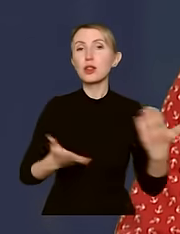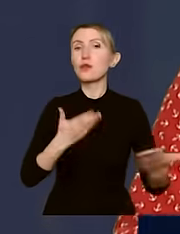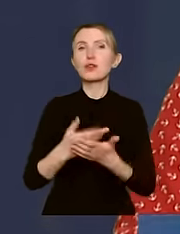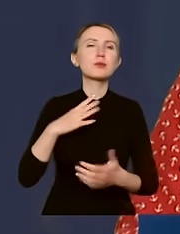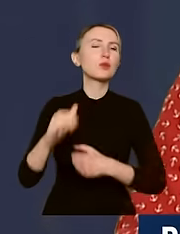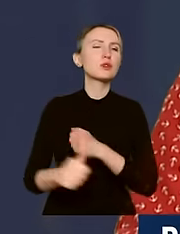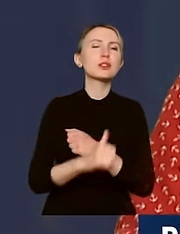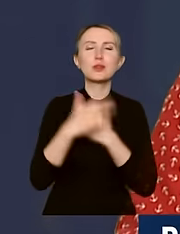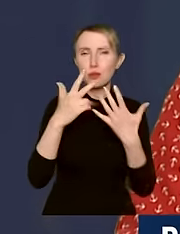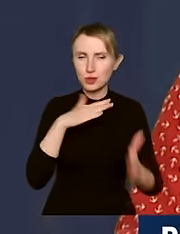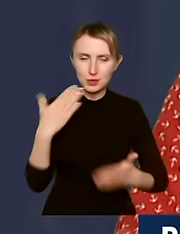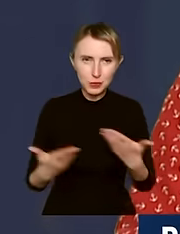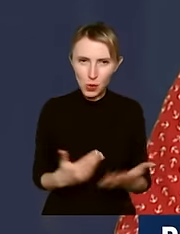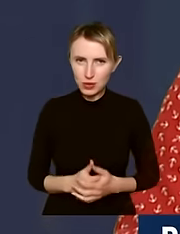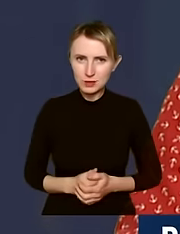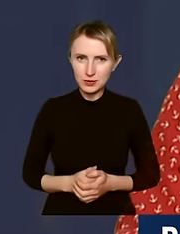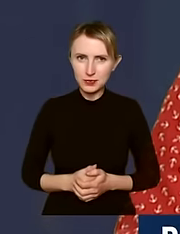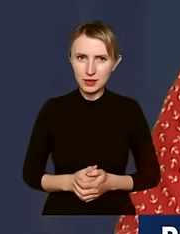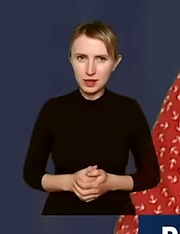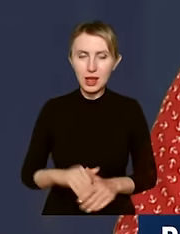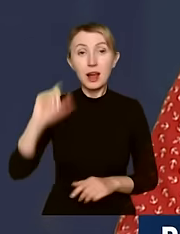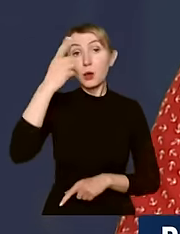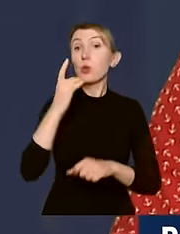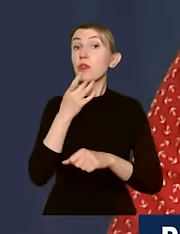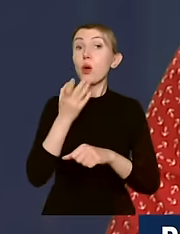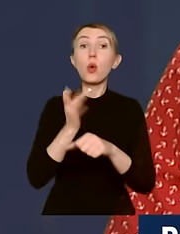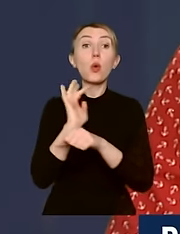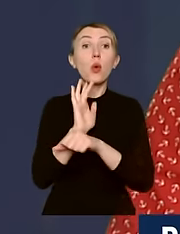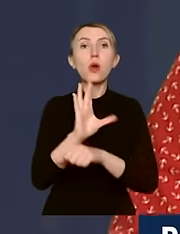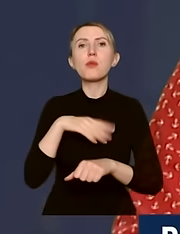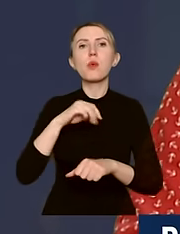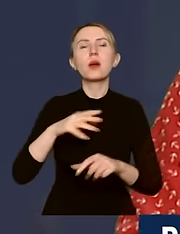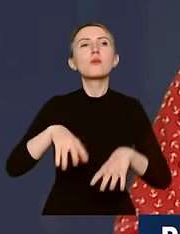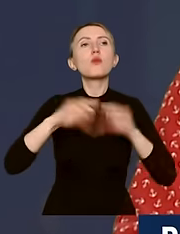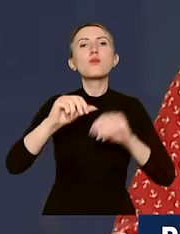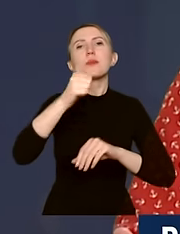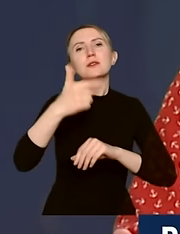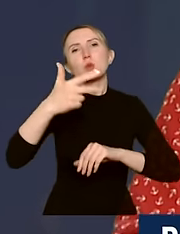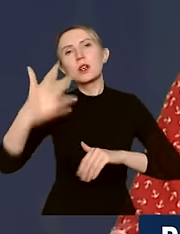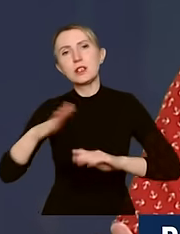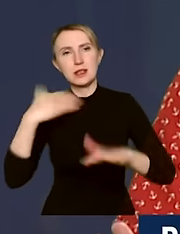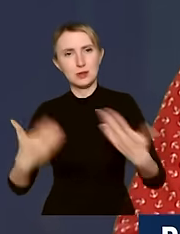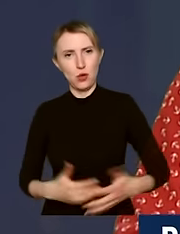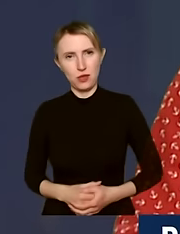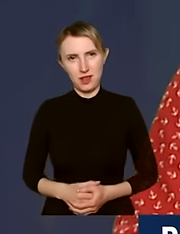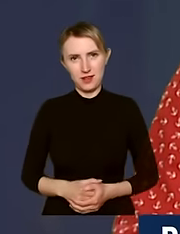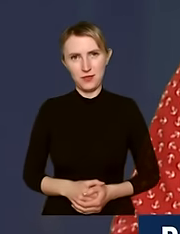68 stron, ale te główne zarzuty były wypunktowane na pierwszych trzech stronach i naprawdę